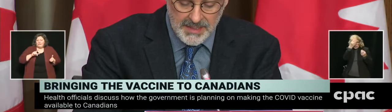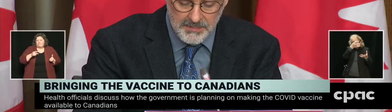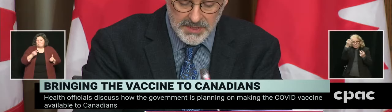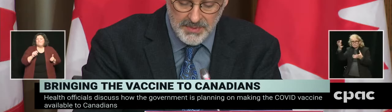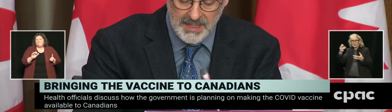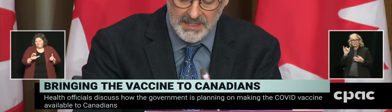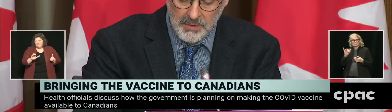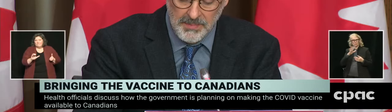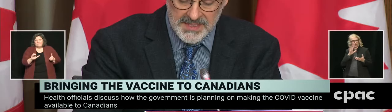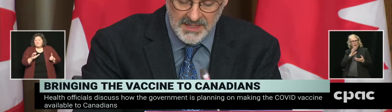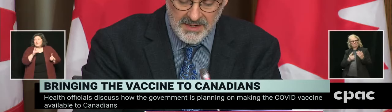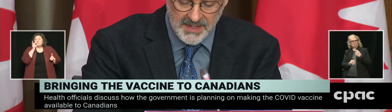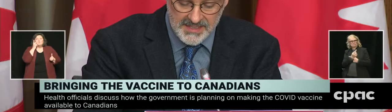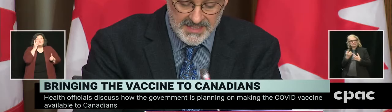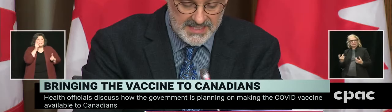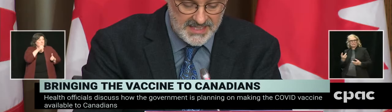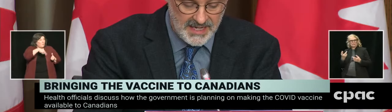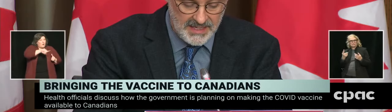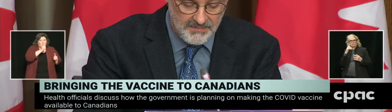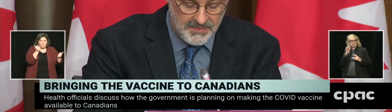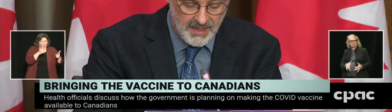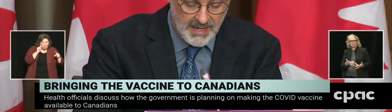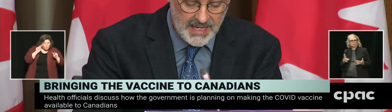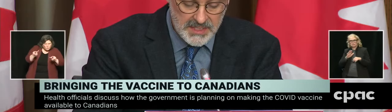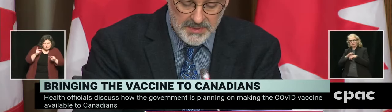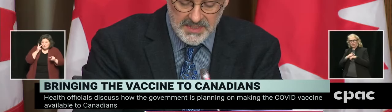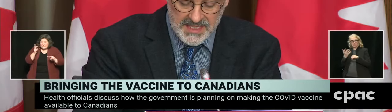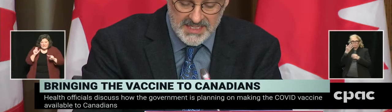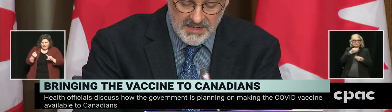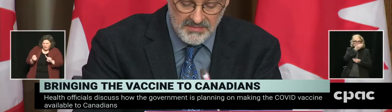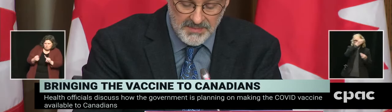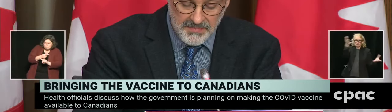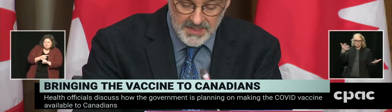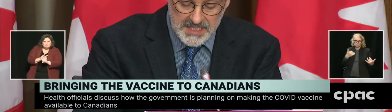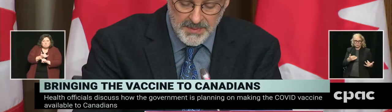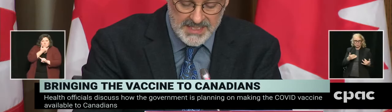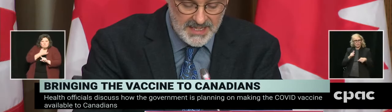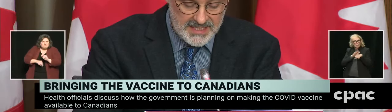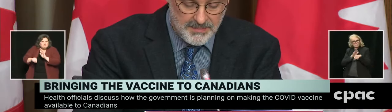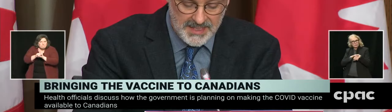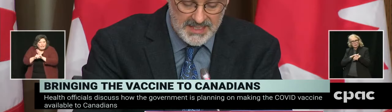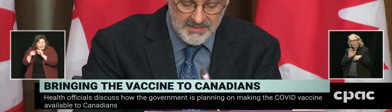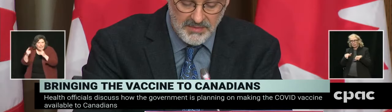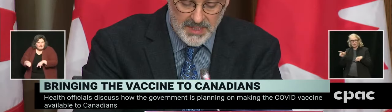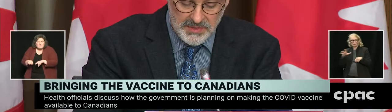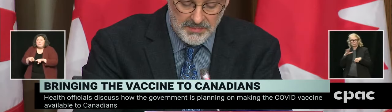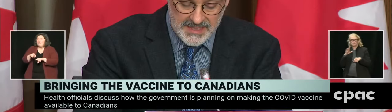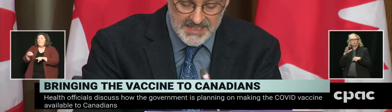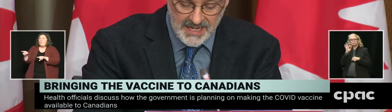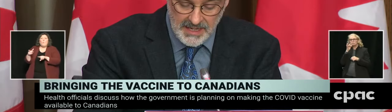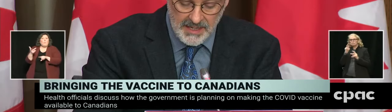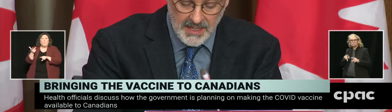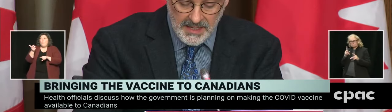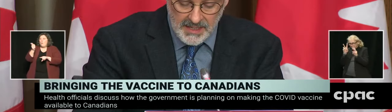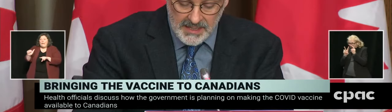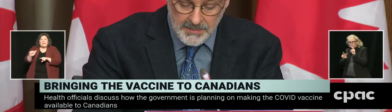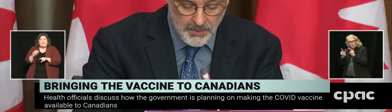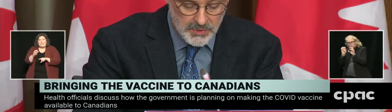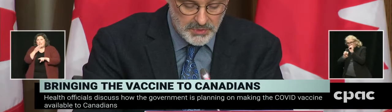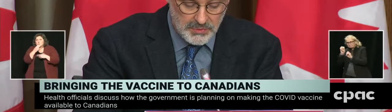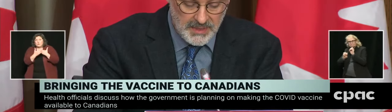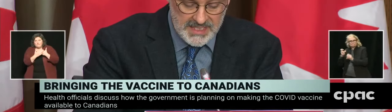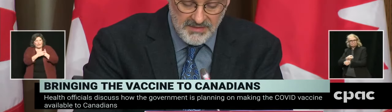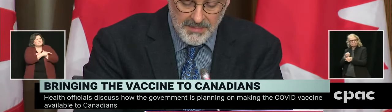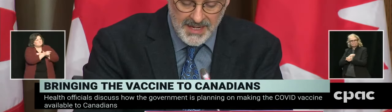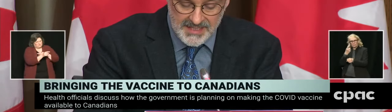indésirables inhabituels qui n'ont pas encore été signalés. À la suite de ces avis, des spécialistes mènent des évaluations médicales qui